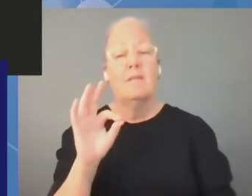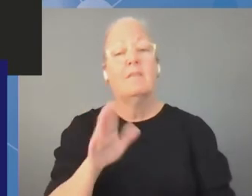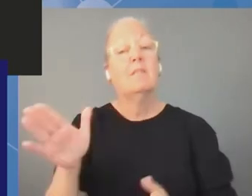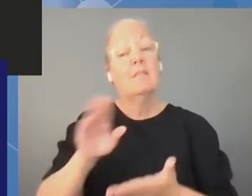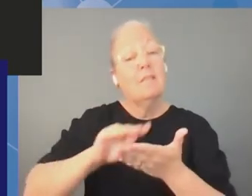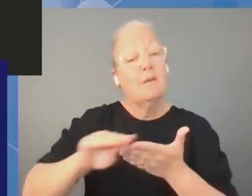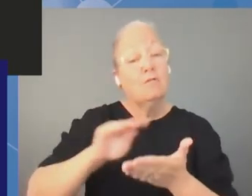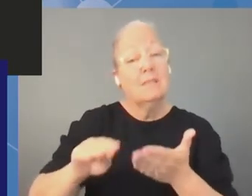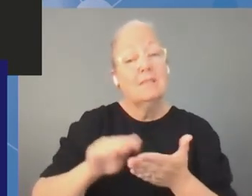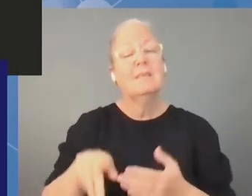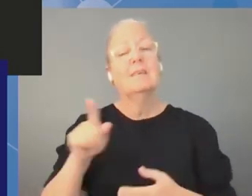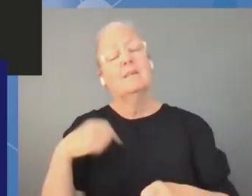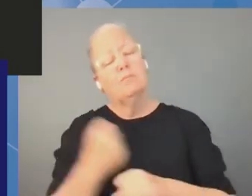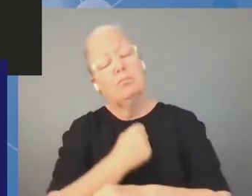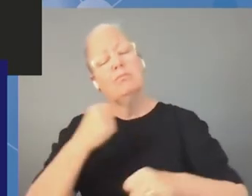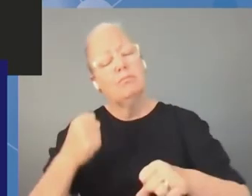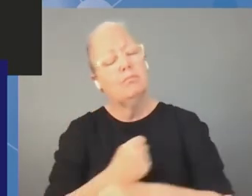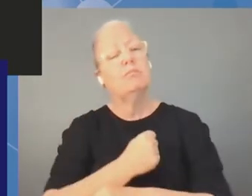网管治理大会。